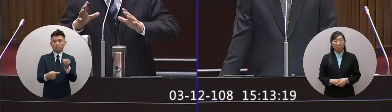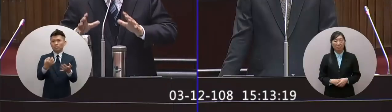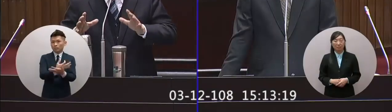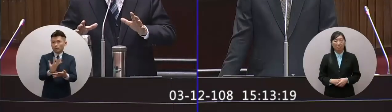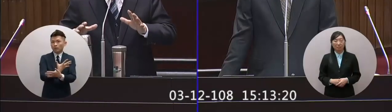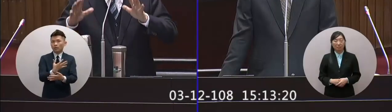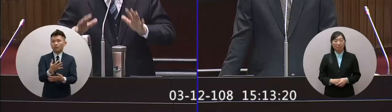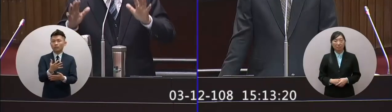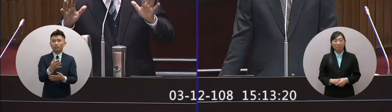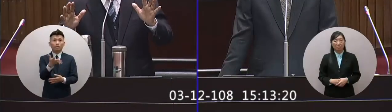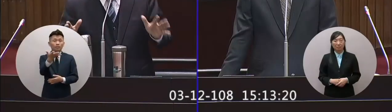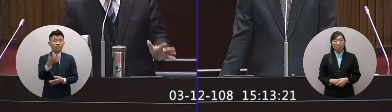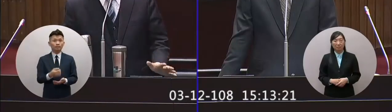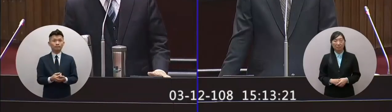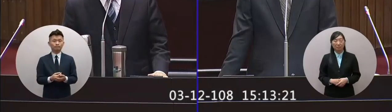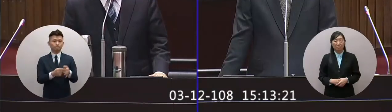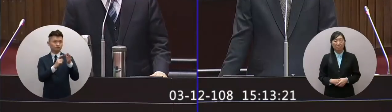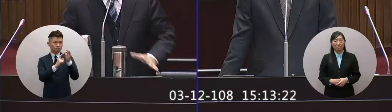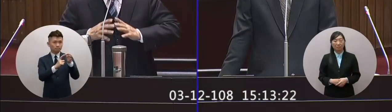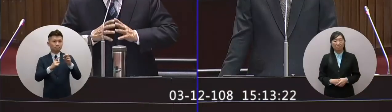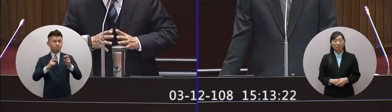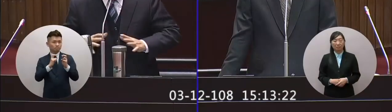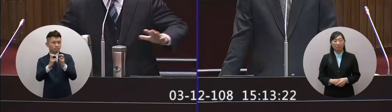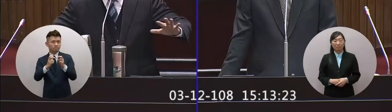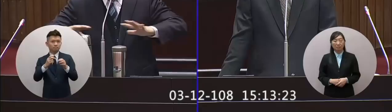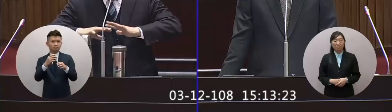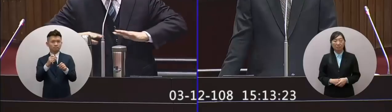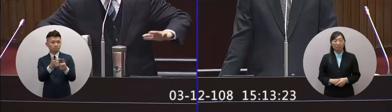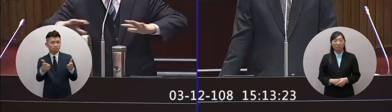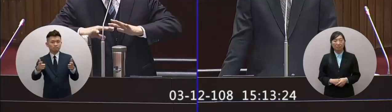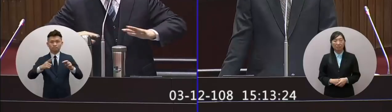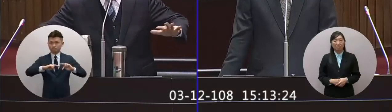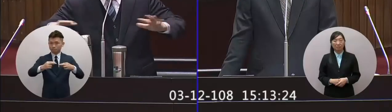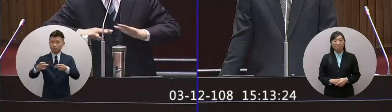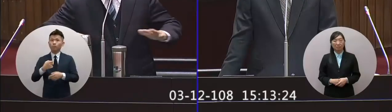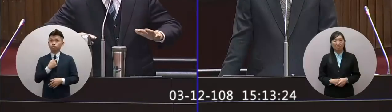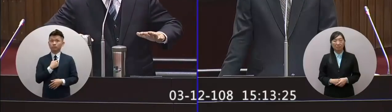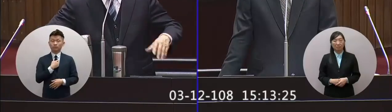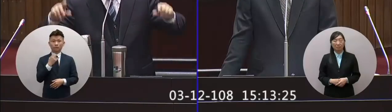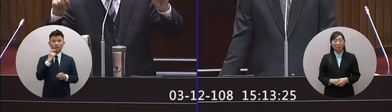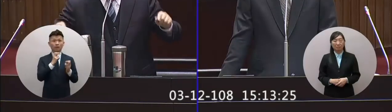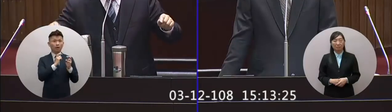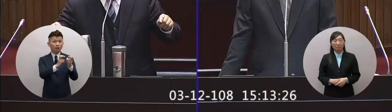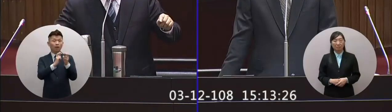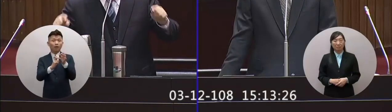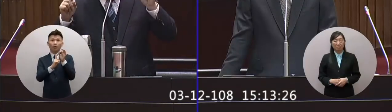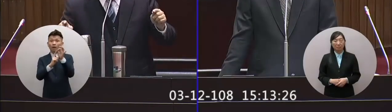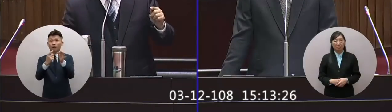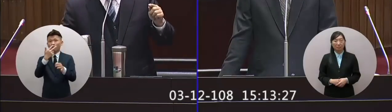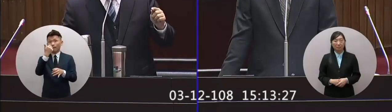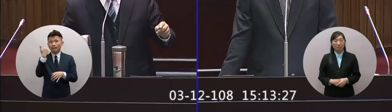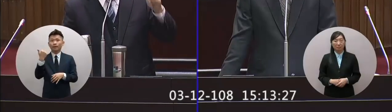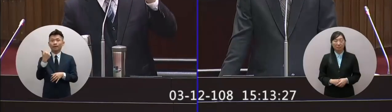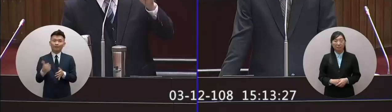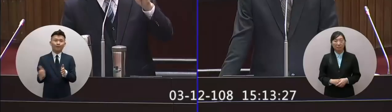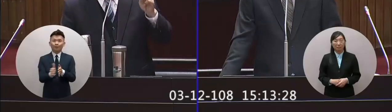们那个公共运输还有要努力的空间。越密越方便，使用率就